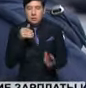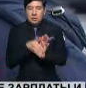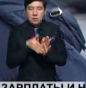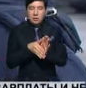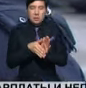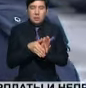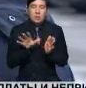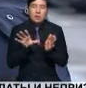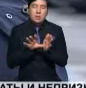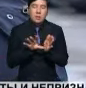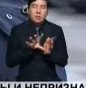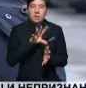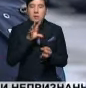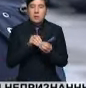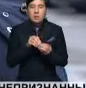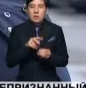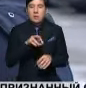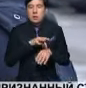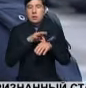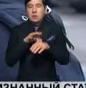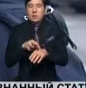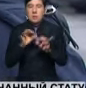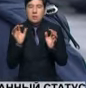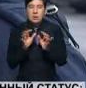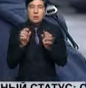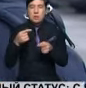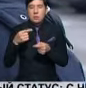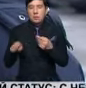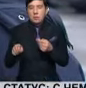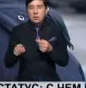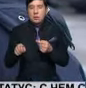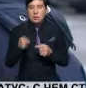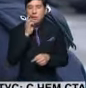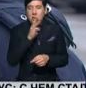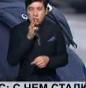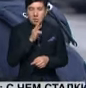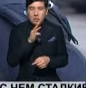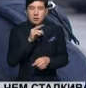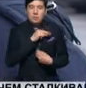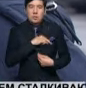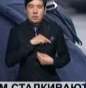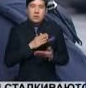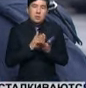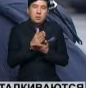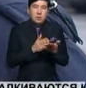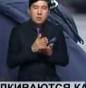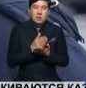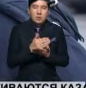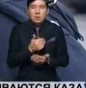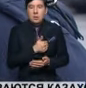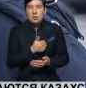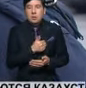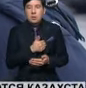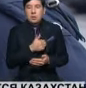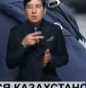электронные ресурсы, да, логистика, хранение и другие, там, заработная плата сотрудников. Но хотя